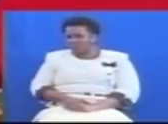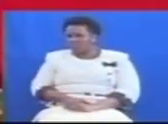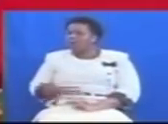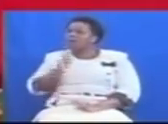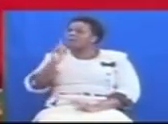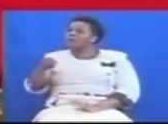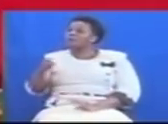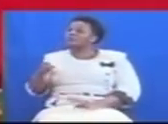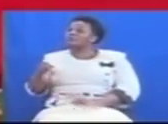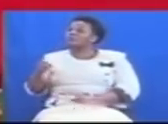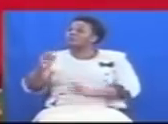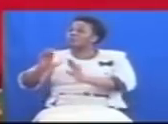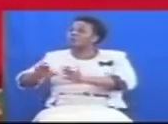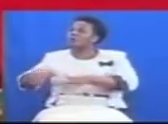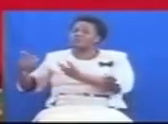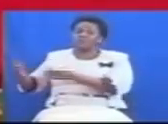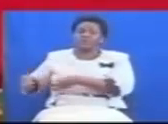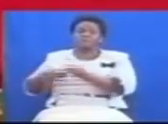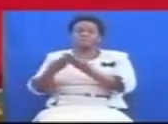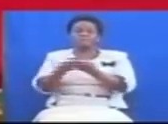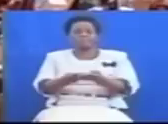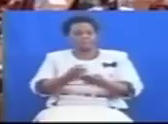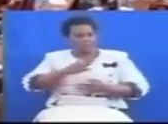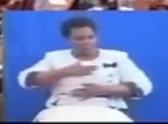wamewasilisha ili ziondolewe katika maeneo hayo. Asante.